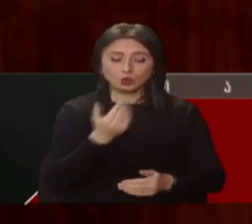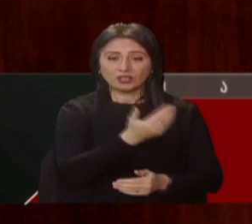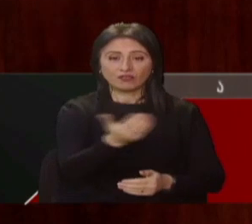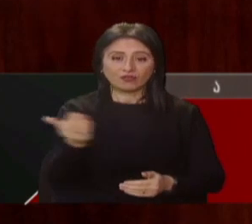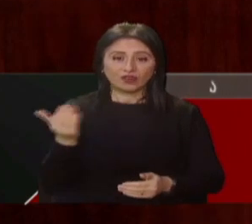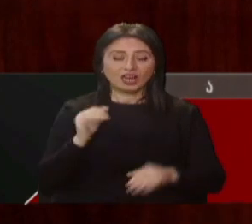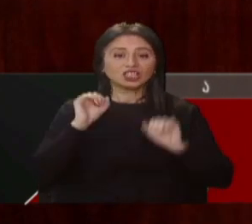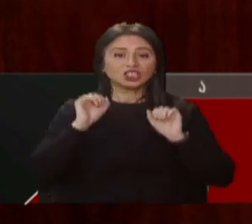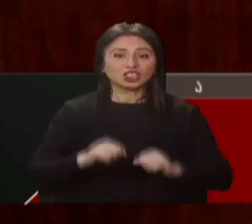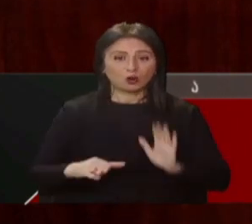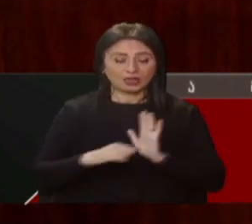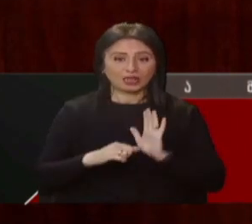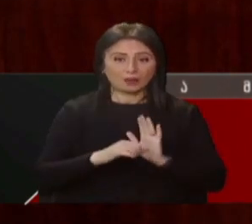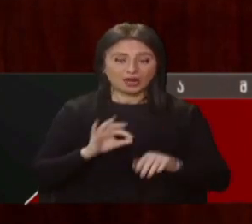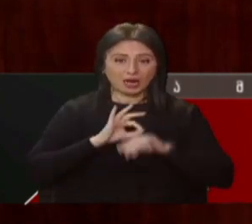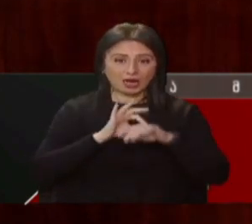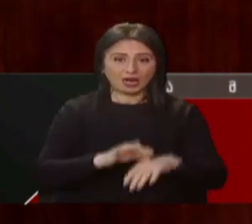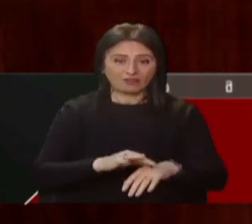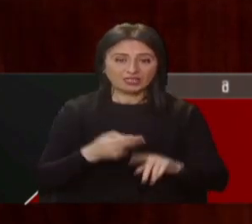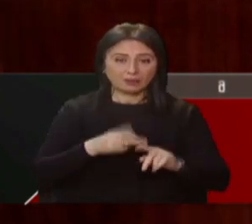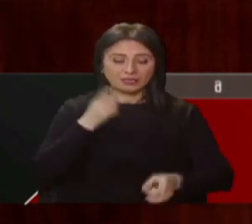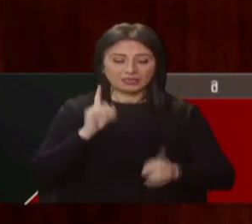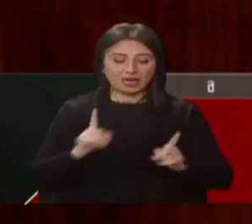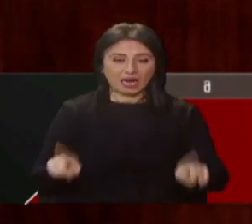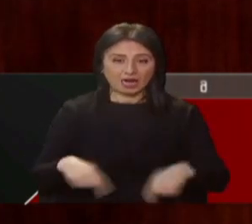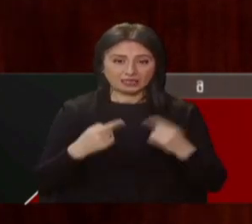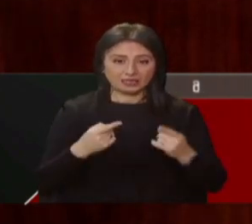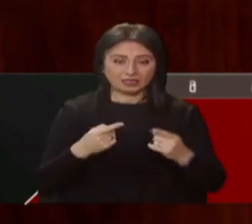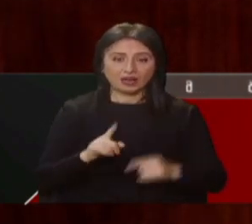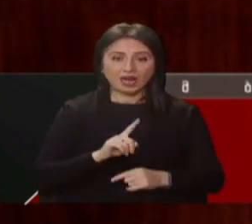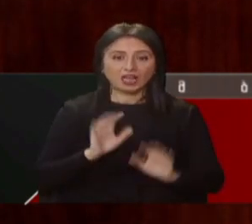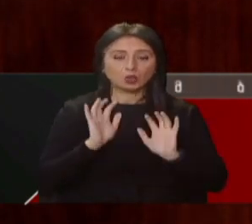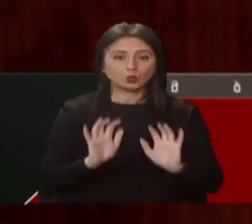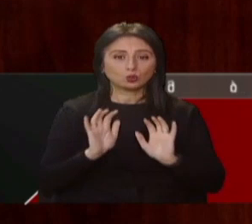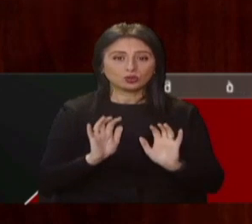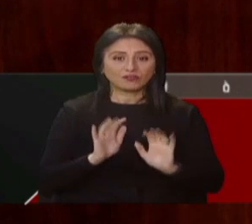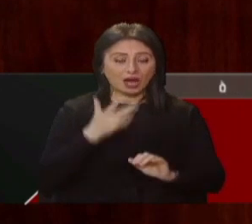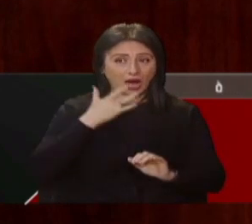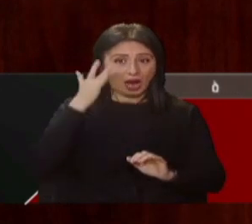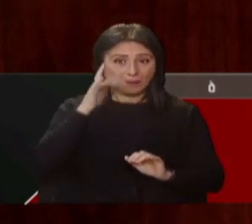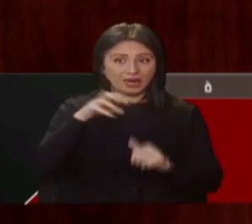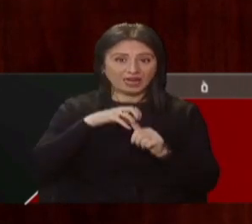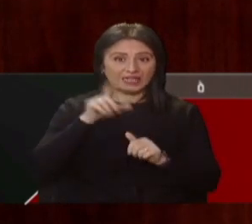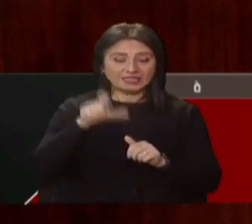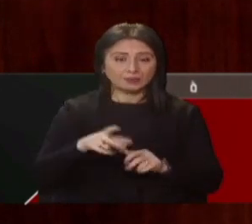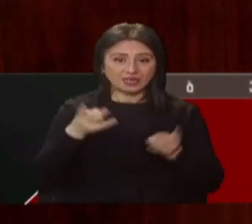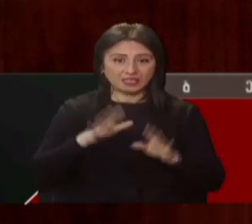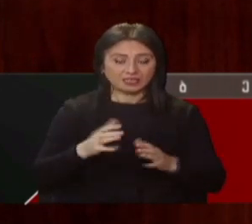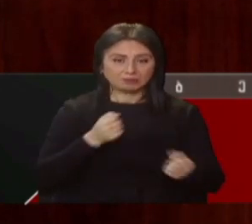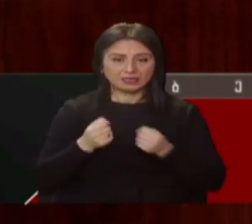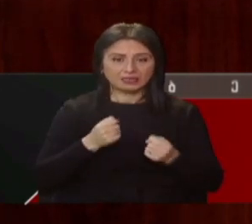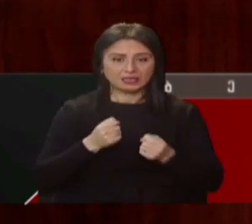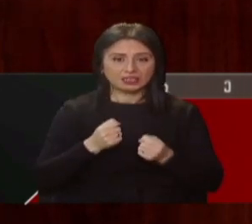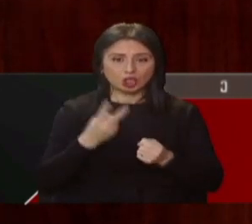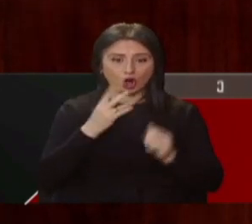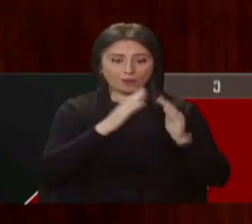თქვენგანს შეუძლია დახმარების გაწევა ამის რეალიზაციისას. რათა უზრუნველყოთ, რომ ამერიკელების ლიდერობა რჩება მტკიცე,